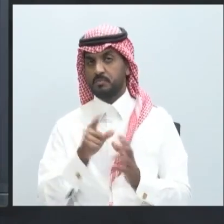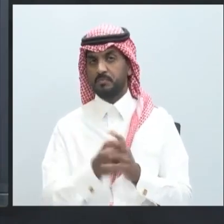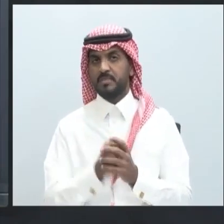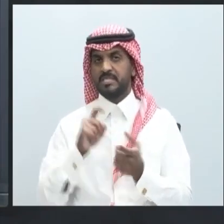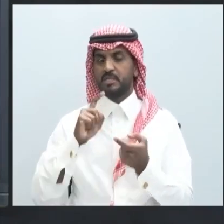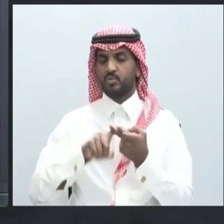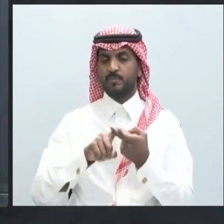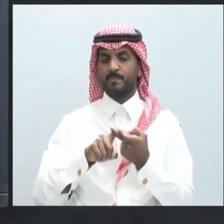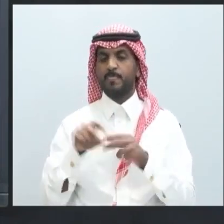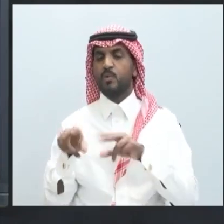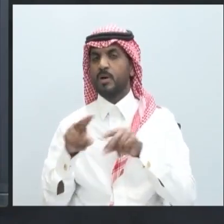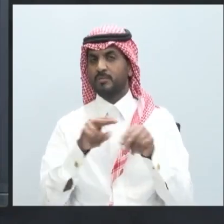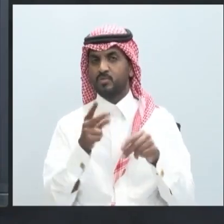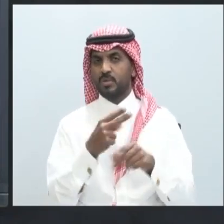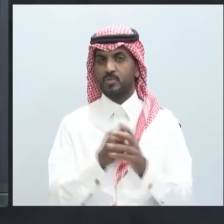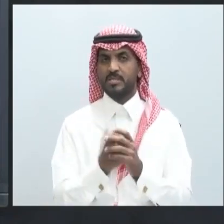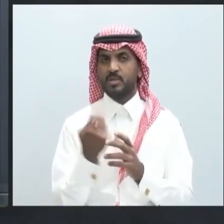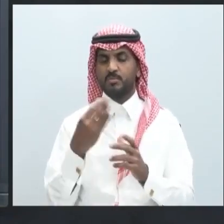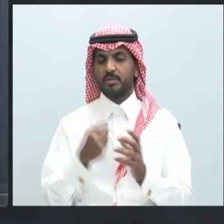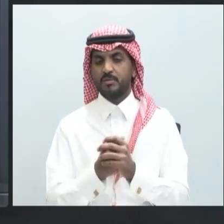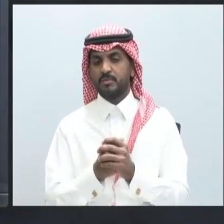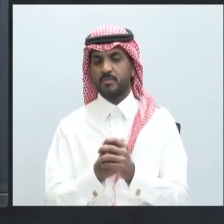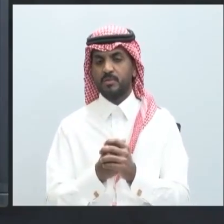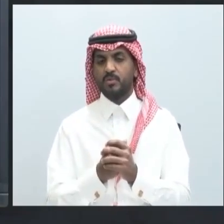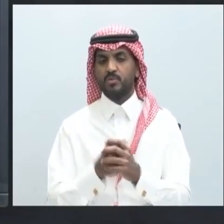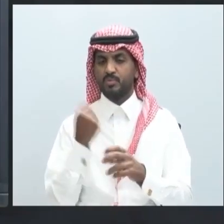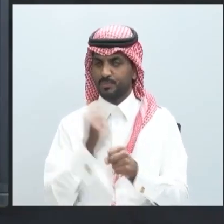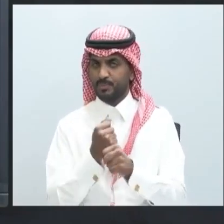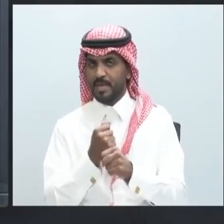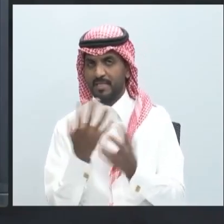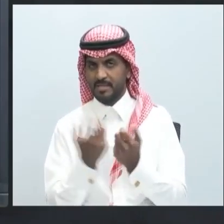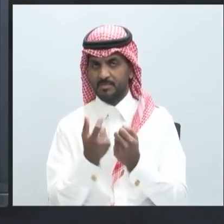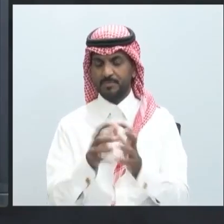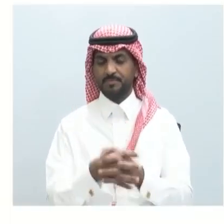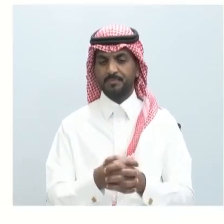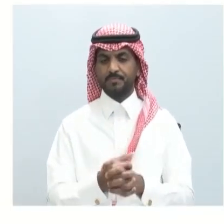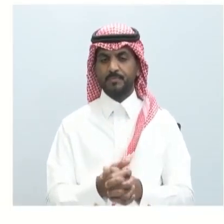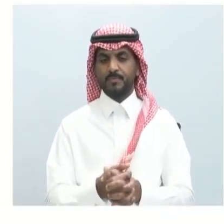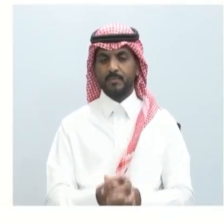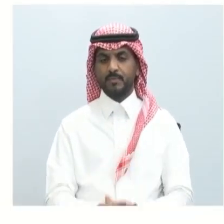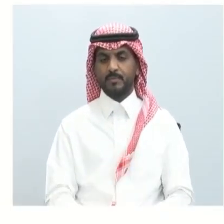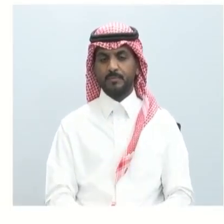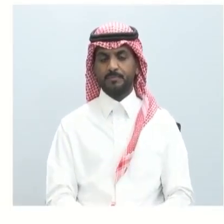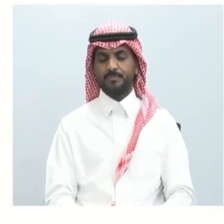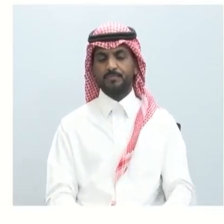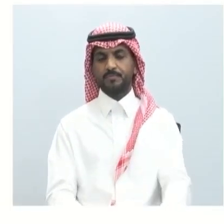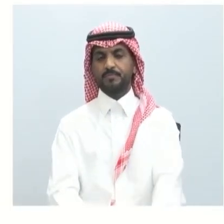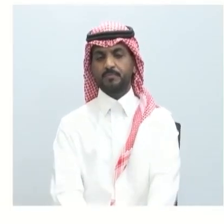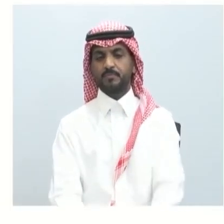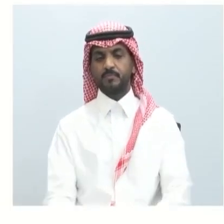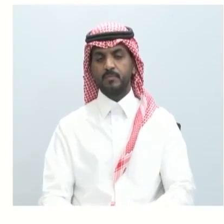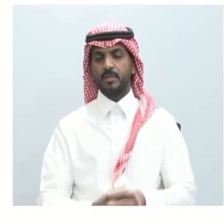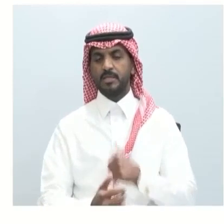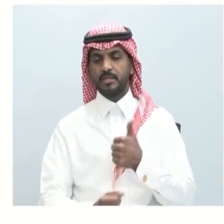زوج التي تعادل 46 فعندما نقوم بهذه الحسبه او بتعويض هذه المعادله نستطيع ان